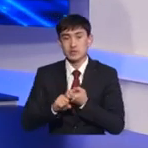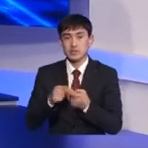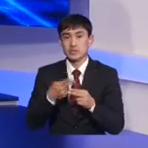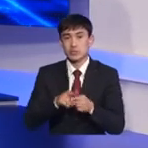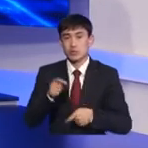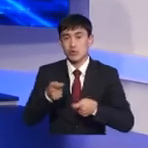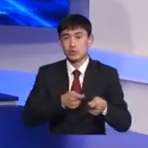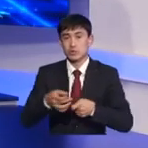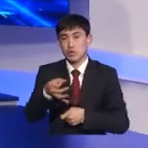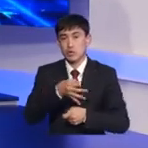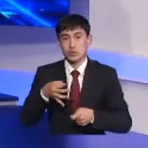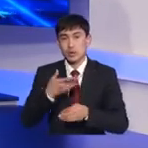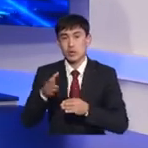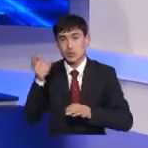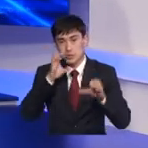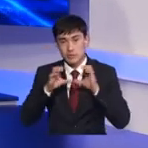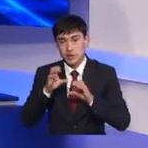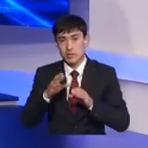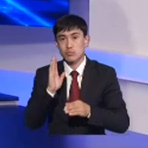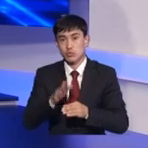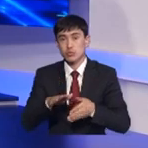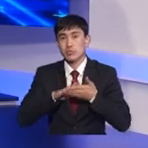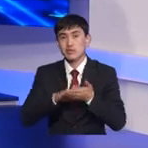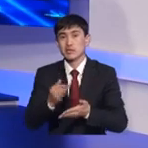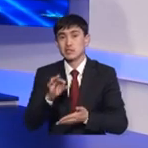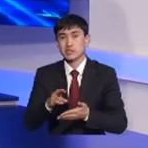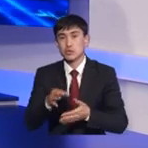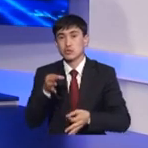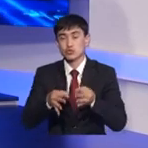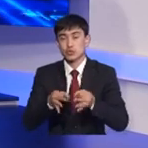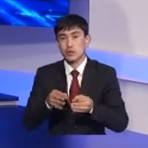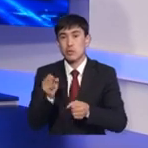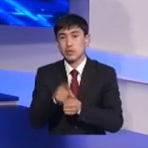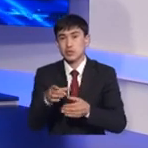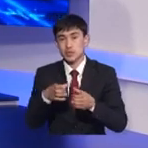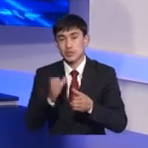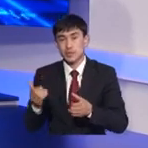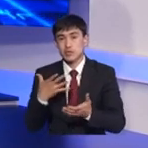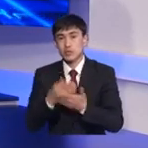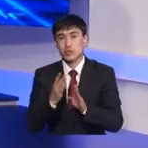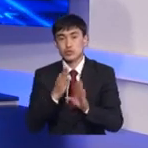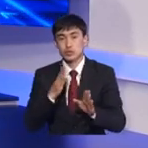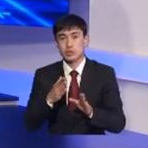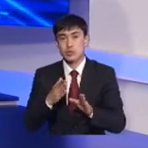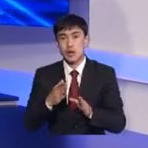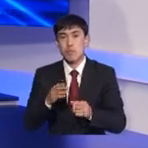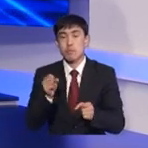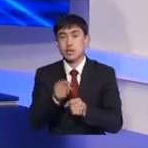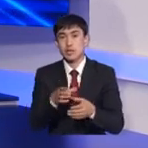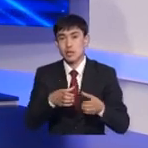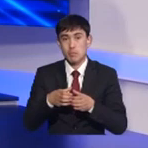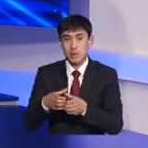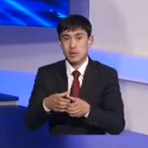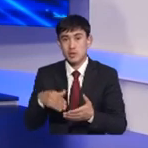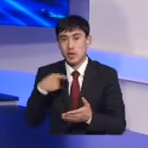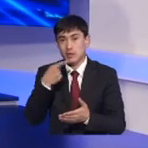с этим руководство районного отдела образования намерены подать иск в суд на подрядчика. В свою очередь, представители подрядной компании